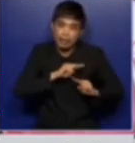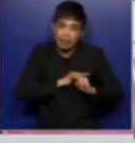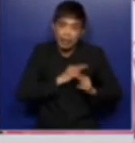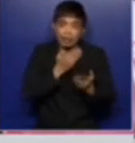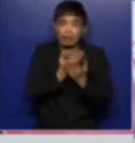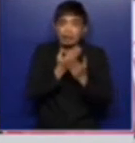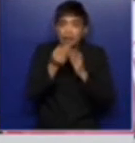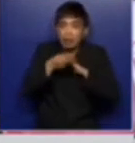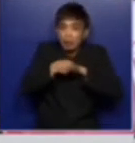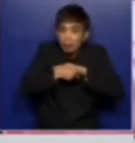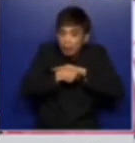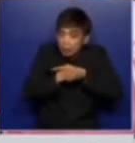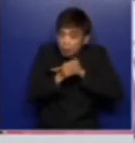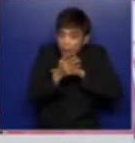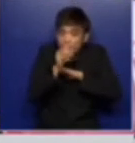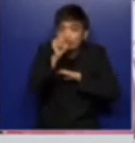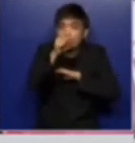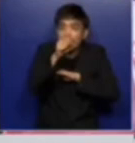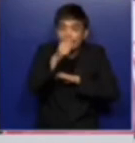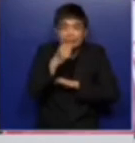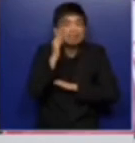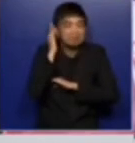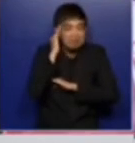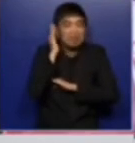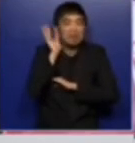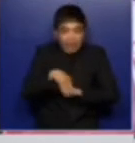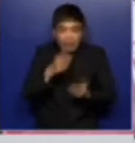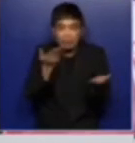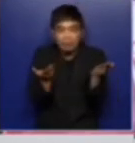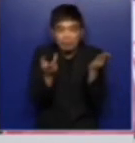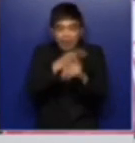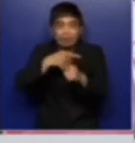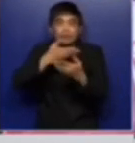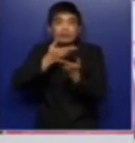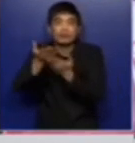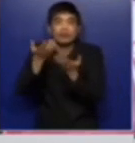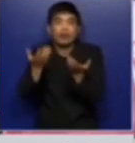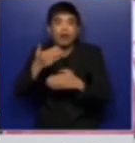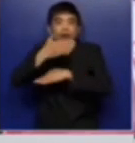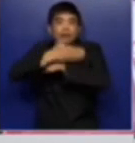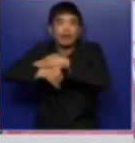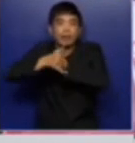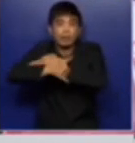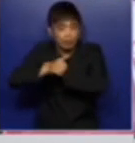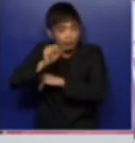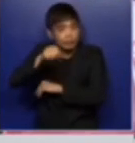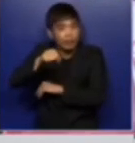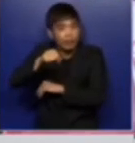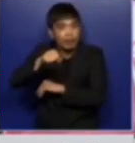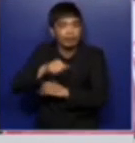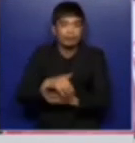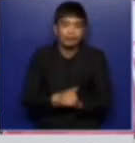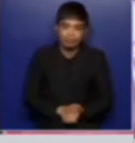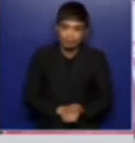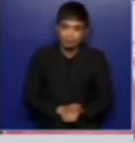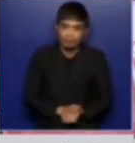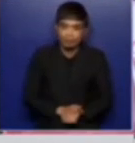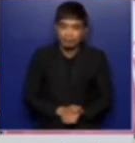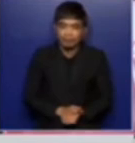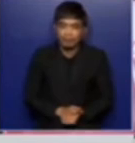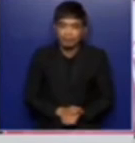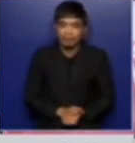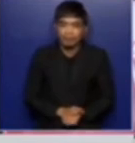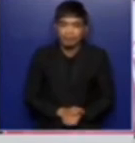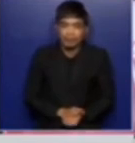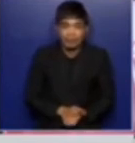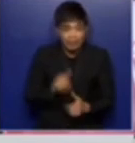หมสู้ซื้อจากต่างประเทศไม่ได้ถ้ายังจำกันได้สมัยรุ่นปู่ย่าตายาย